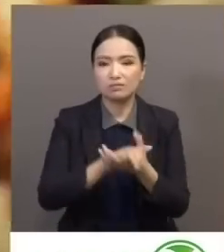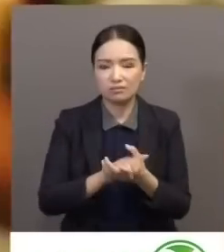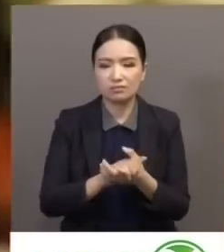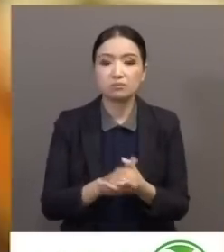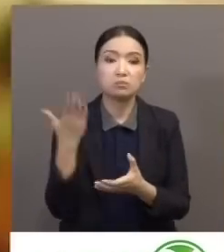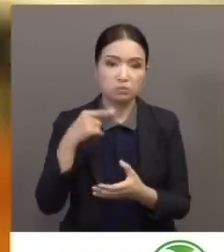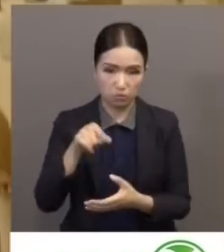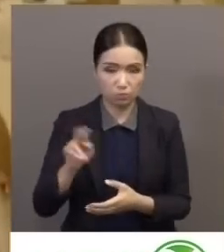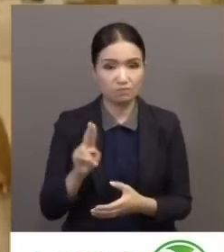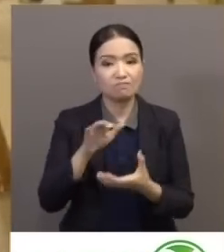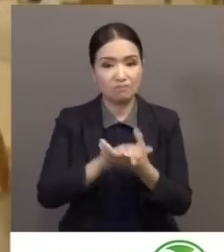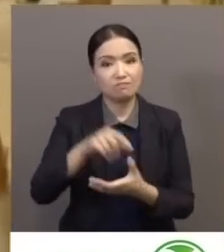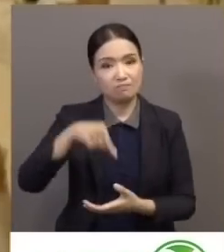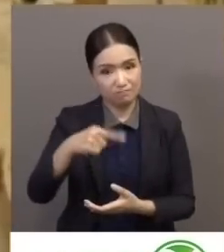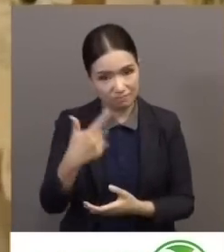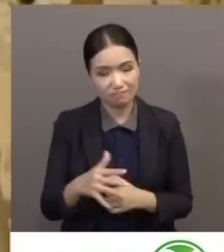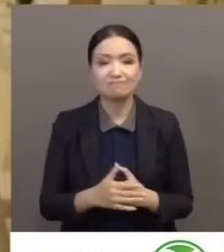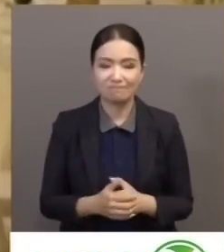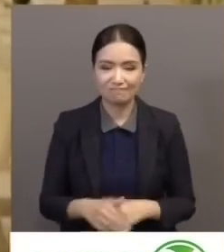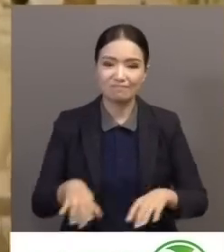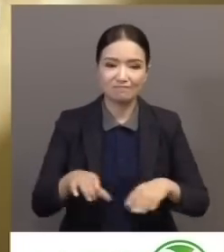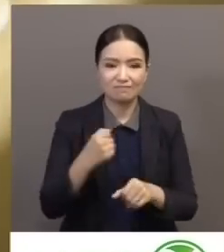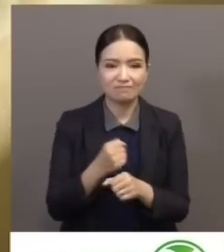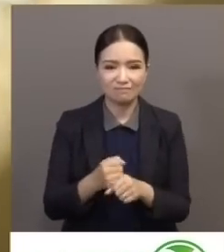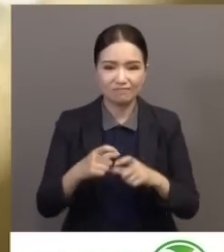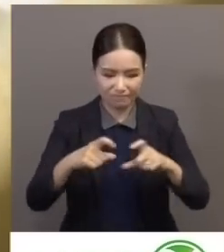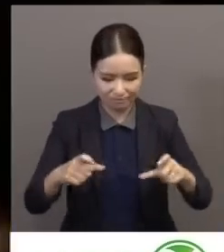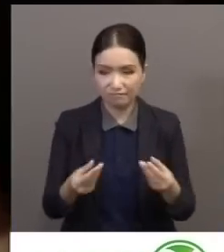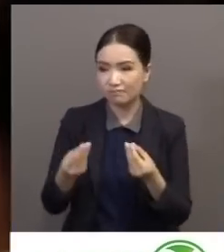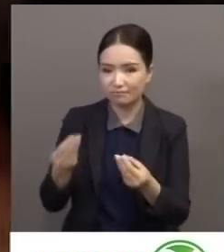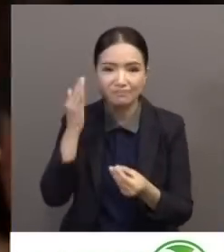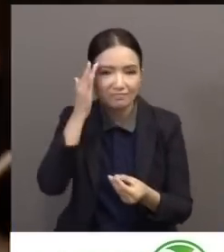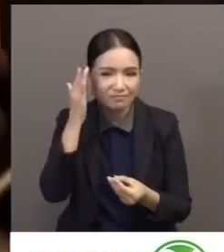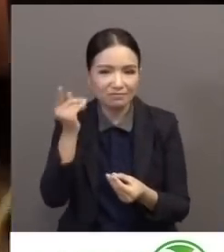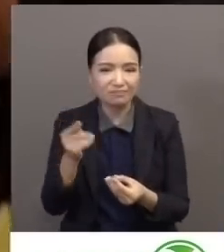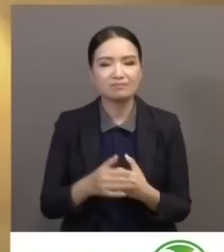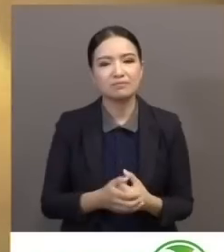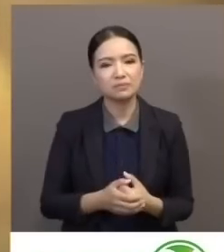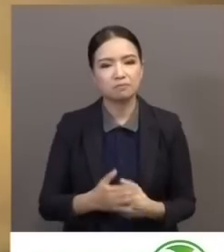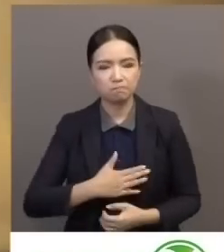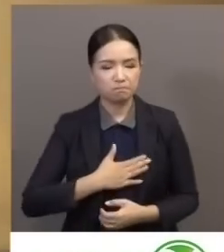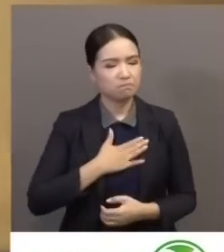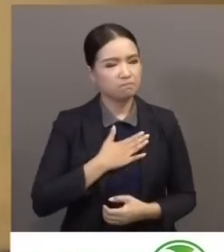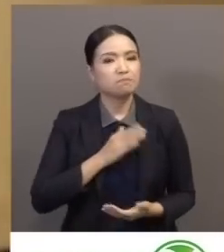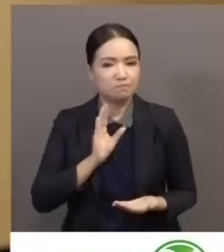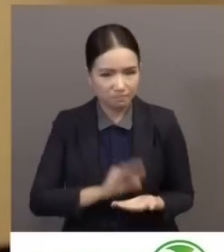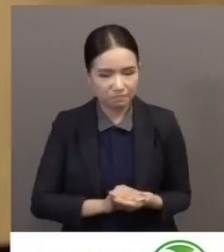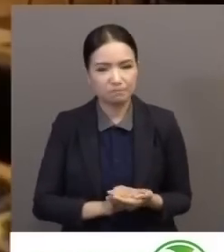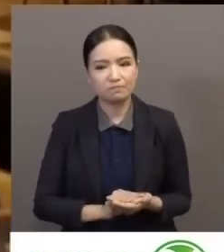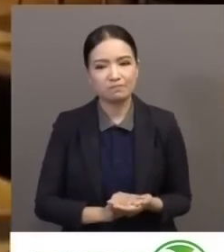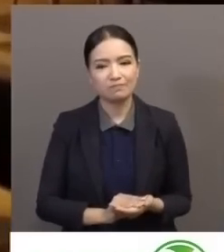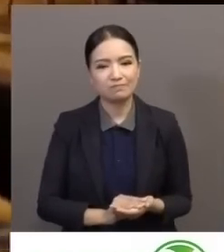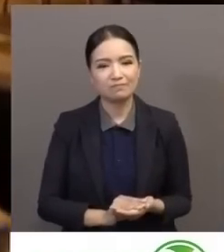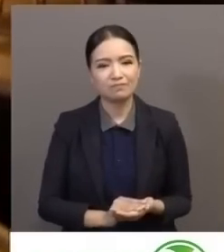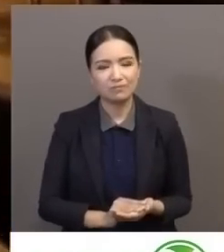ที่เคยใช้สถานที่แห่งนี้มาก่อนมีการจัดทำเป็นกิฟต์การ์ดเป็นที่ระลึกค่ะเพื่อจะเก็บความประทับใจเอาไว้จนกว่าจ